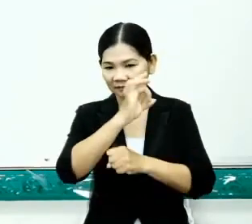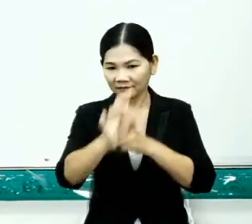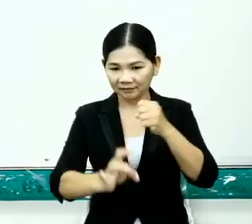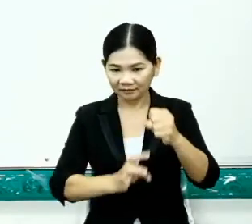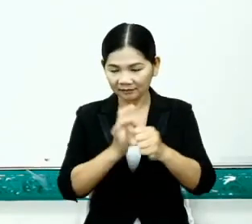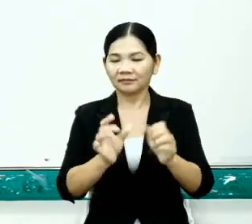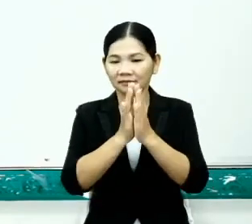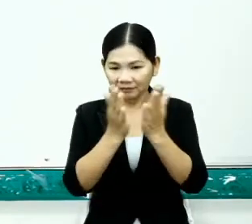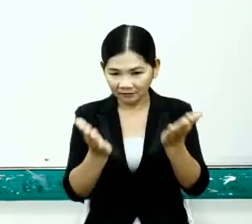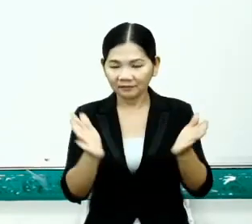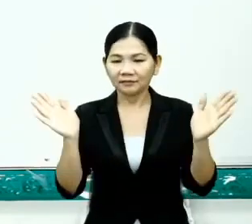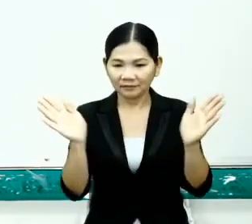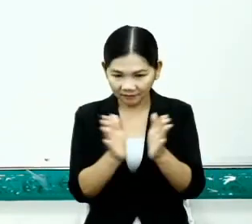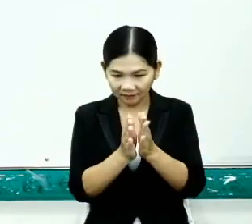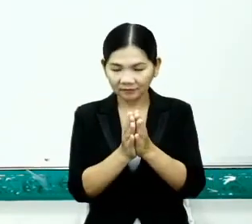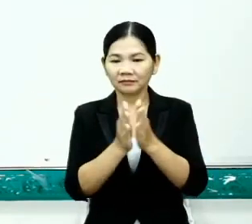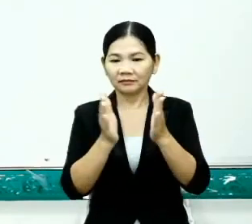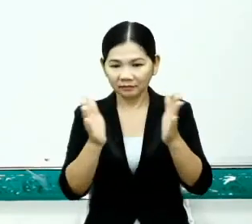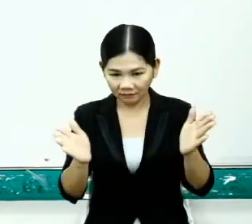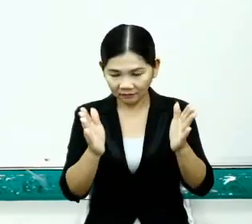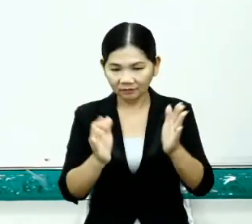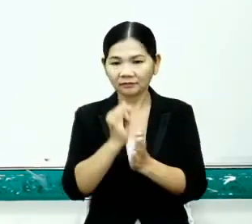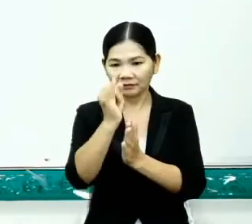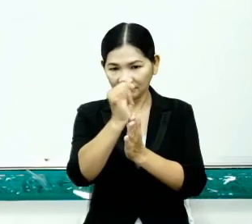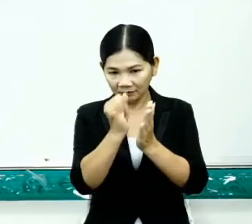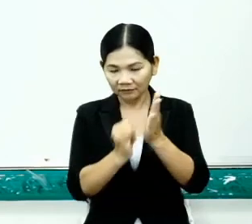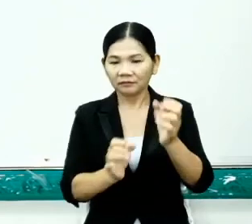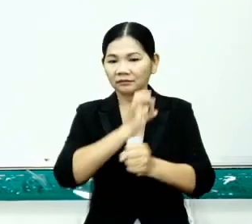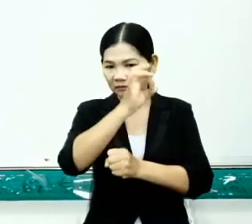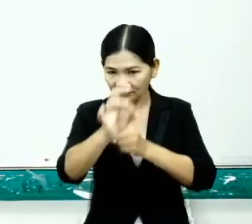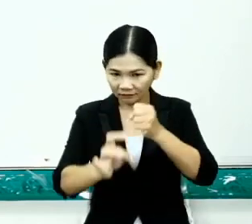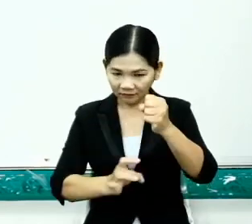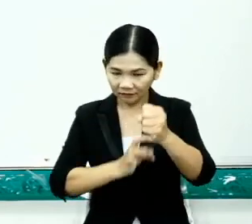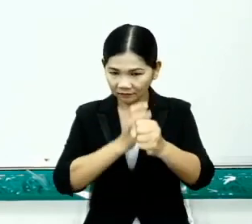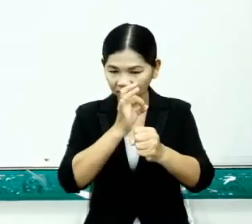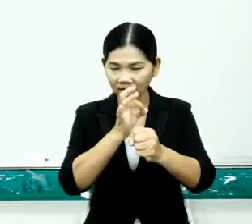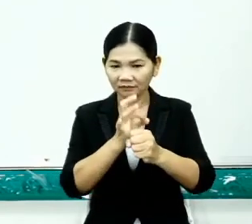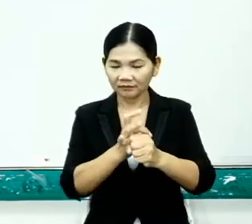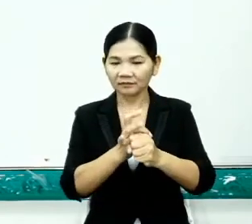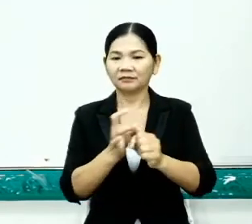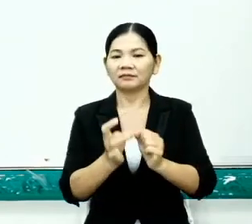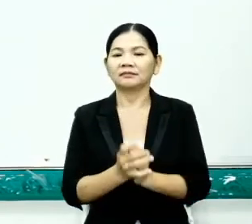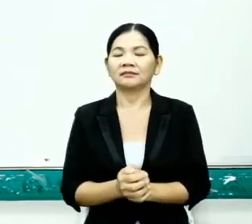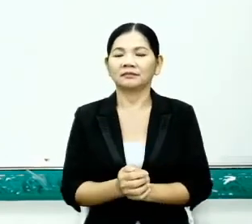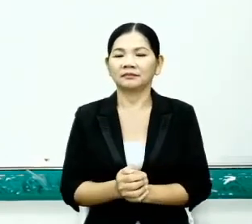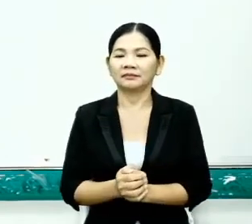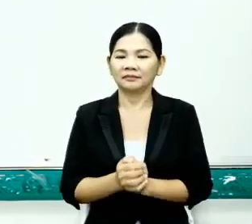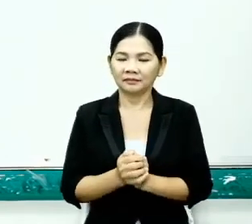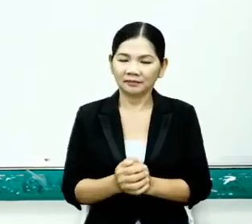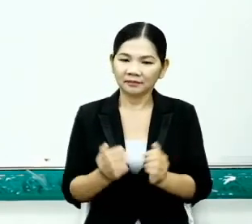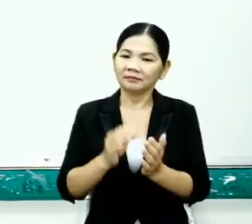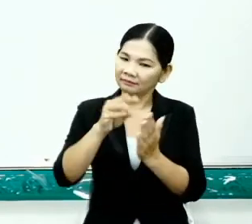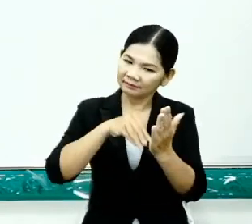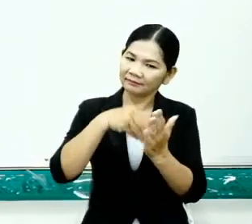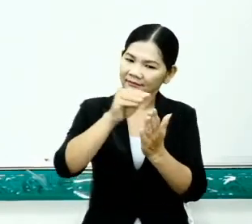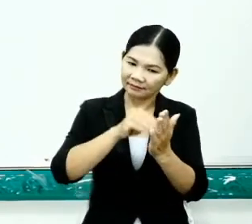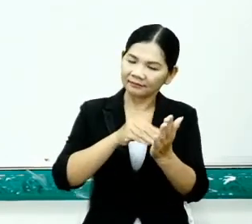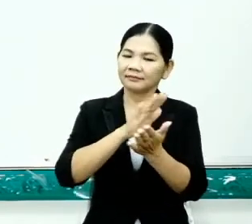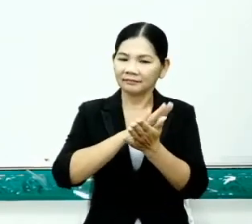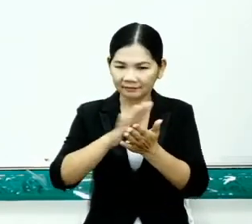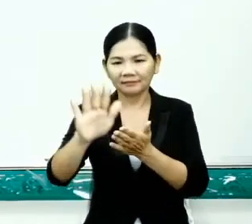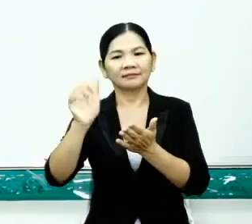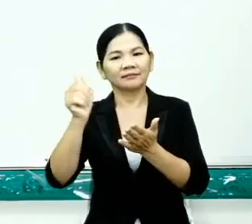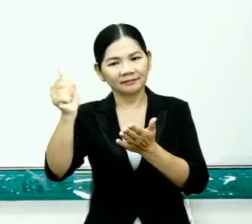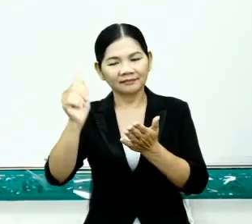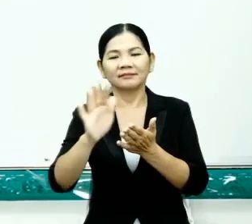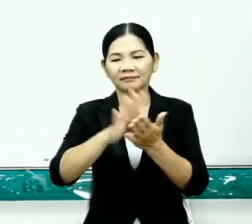យសៀវភៅតូចធំកុំណោទាំងឡាយផាន់ពណ៌ស្រងឆា